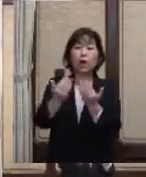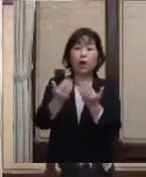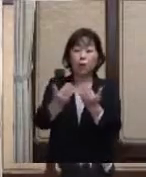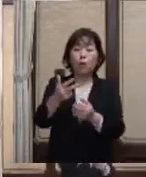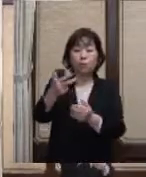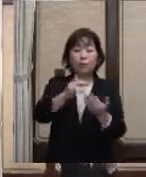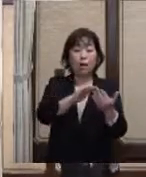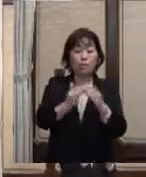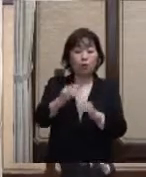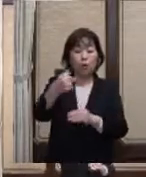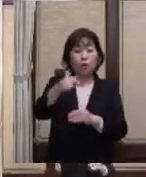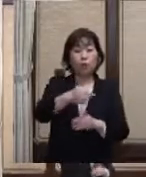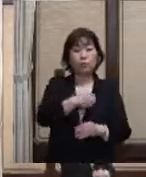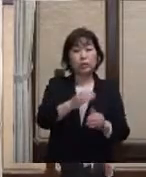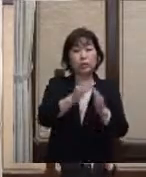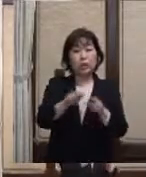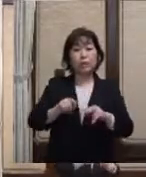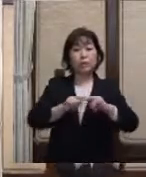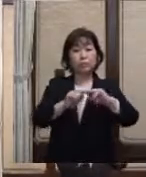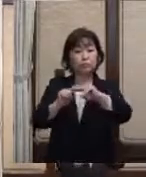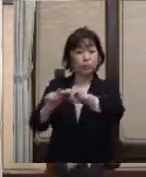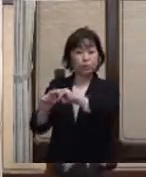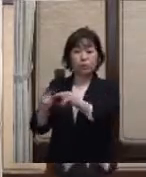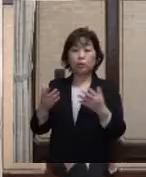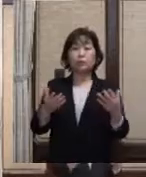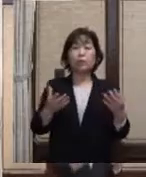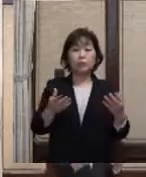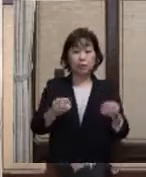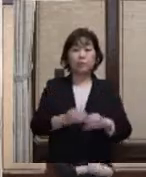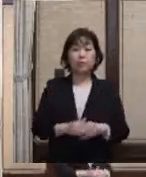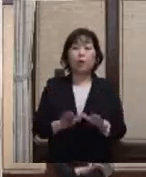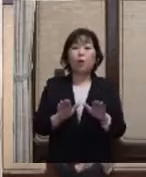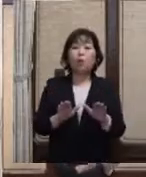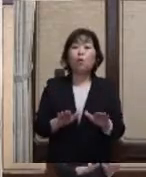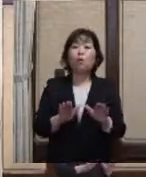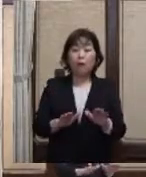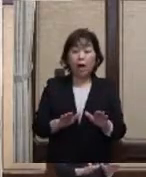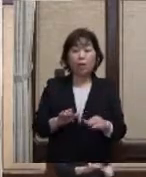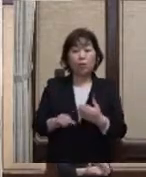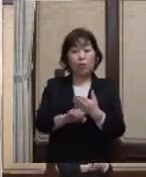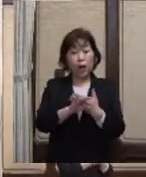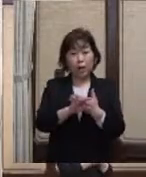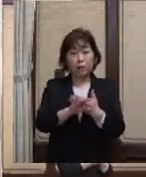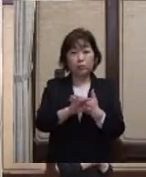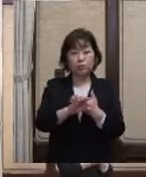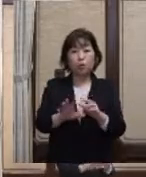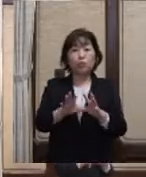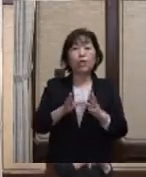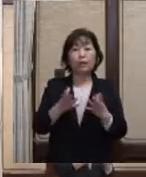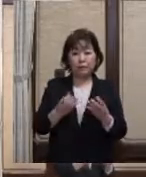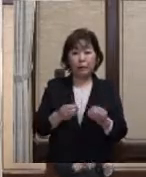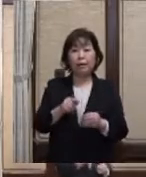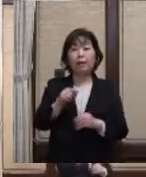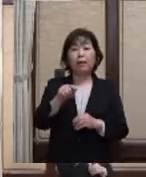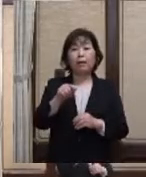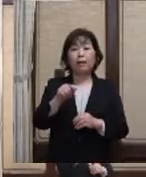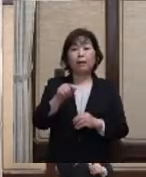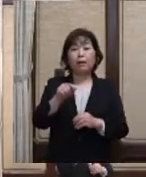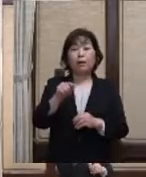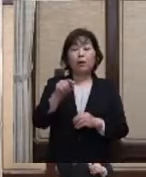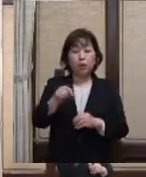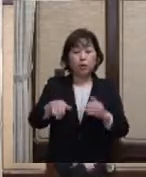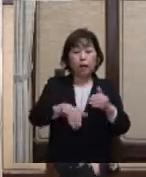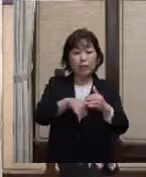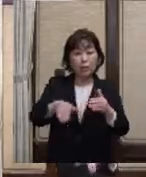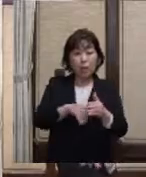市庁の教育委員会の方には通知をしてございます。ただ、今回の事案を受けまして、本日改めて、これらの